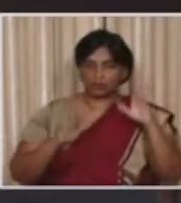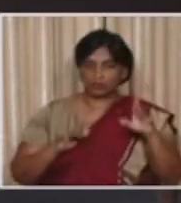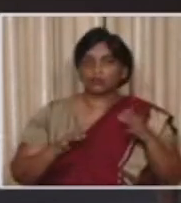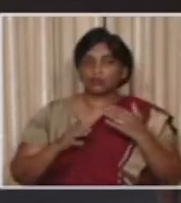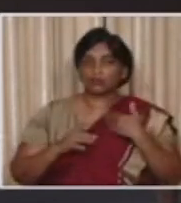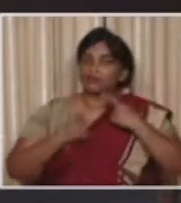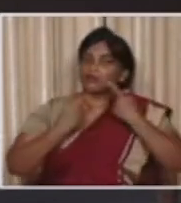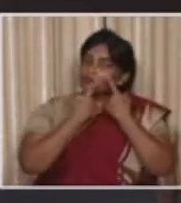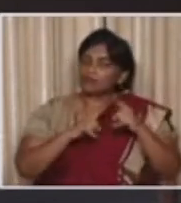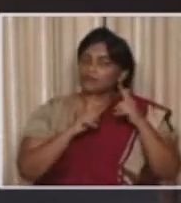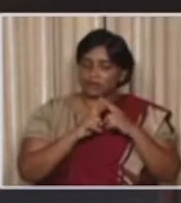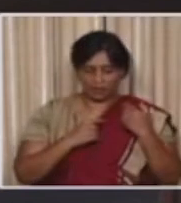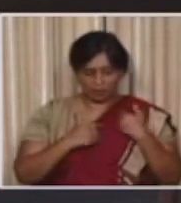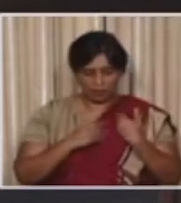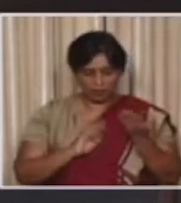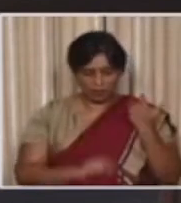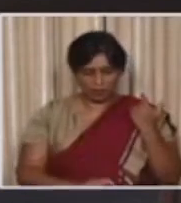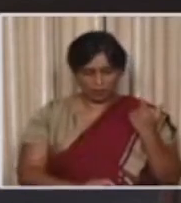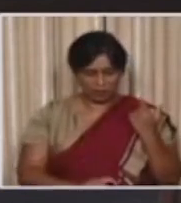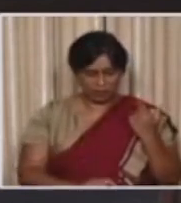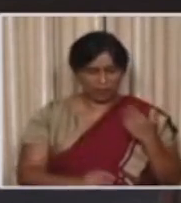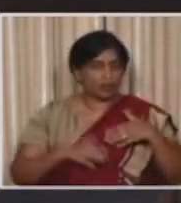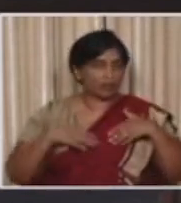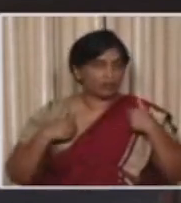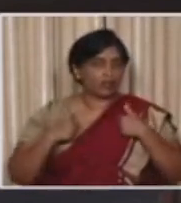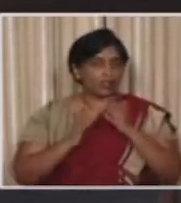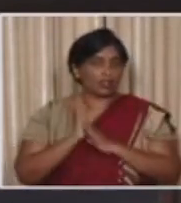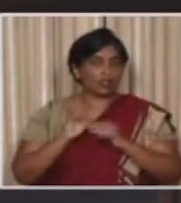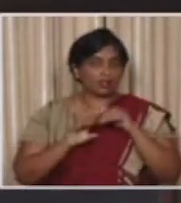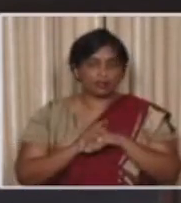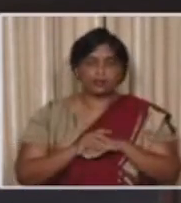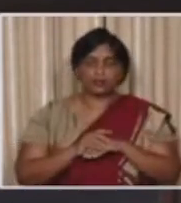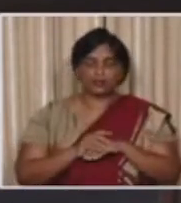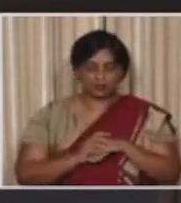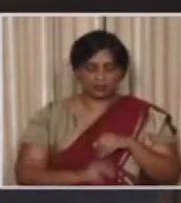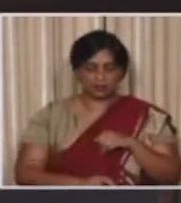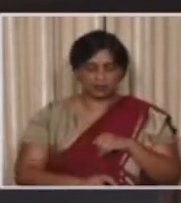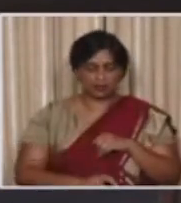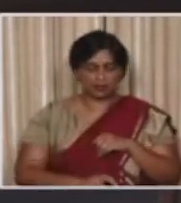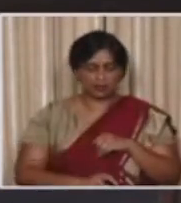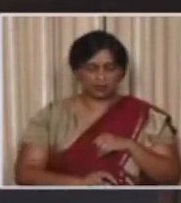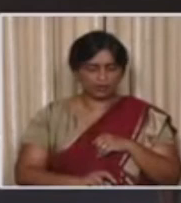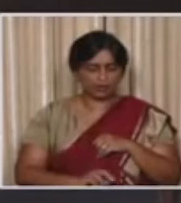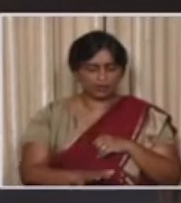අපි නොයෙකුත් අපේ හිටපු සෞඛ්‍ය අමාත්‍යවරයා වශයෙන් හිටපු අපේ හිටපු